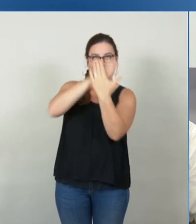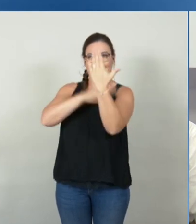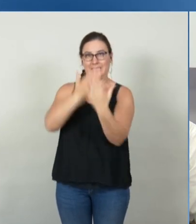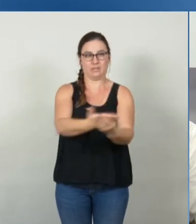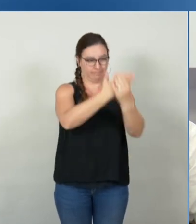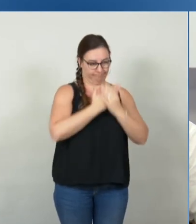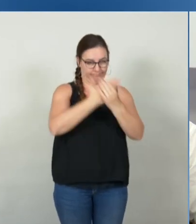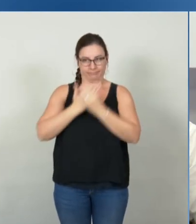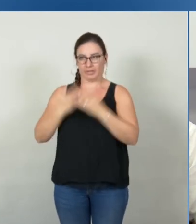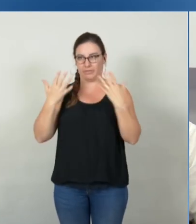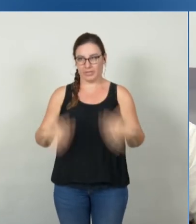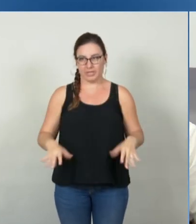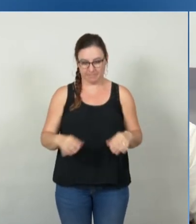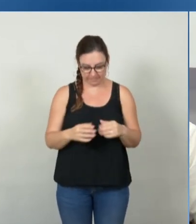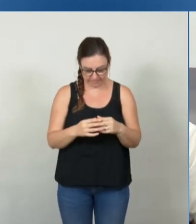et